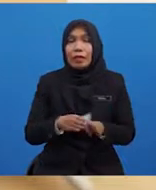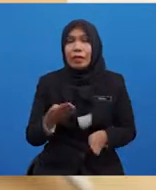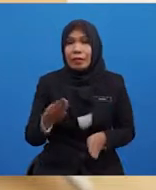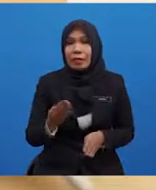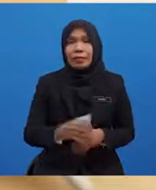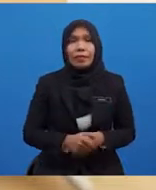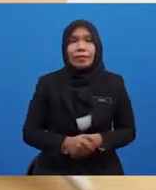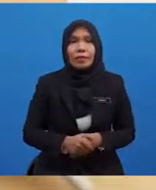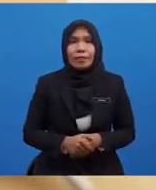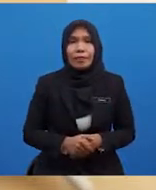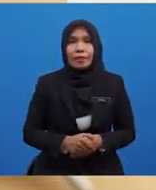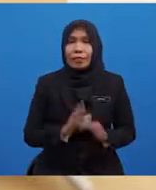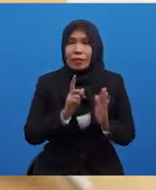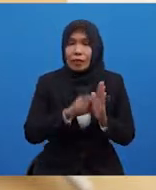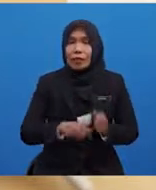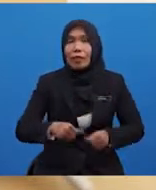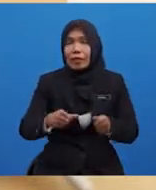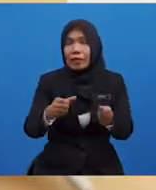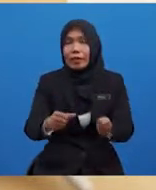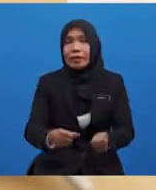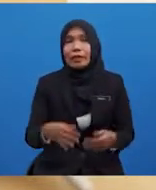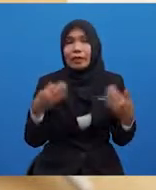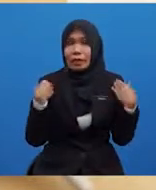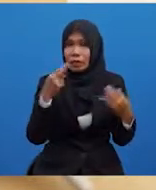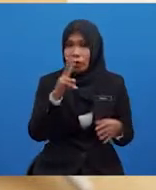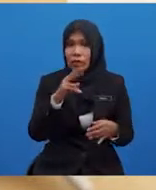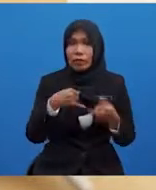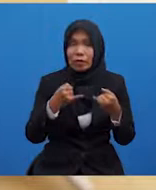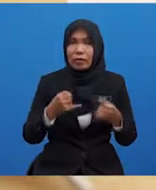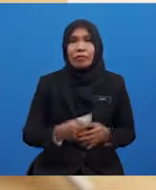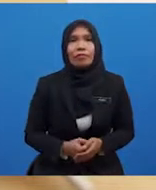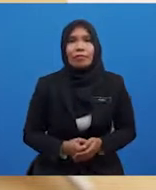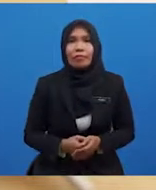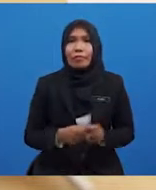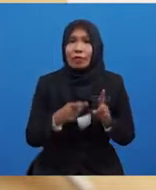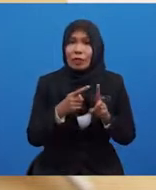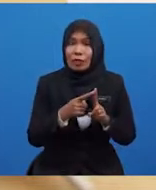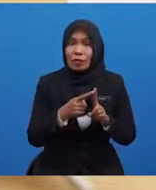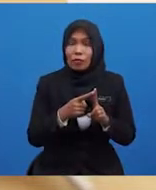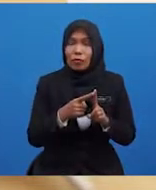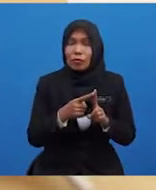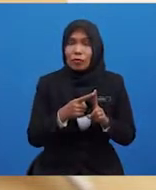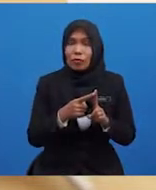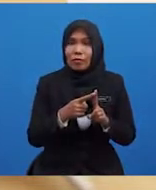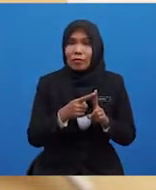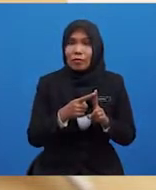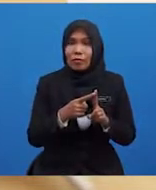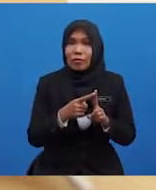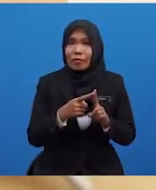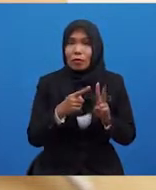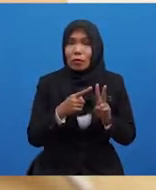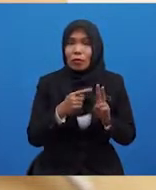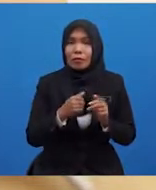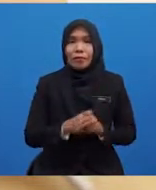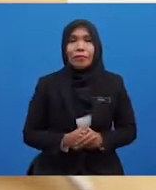Carta alih terbahagi kepada dua jenis iaitu carta alih hubung kait dan carta alih